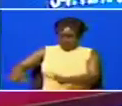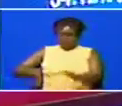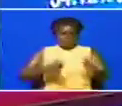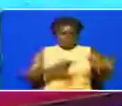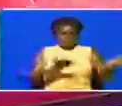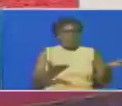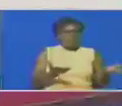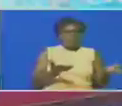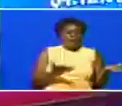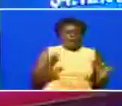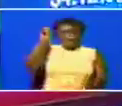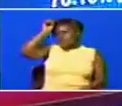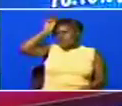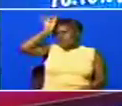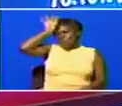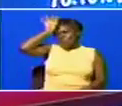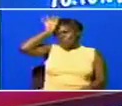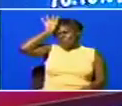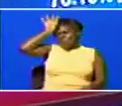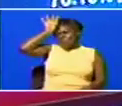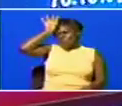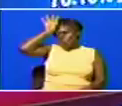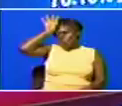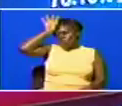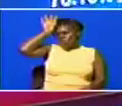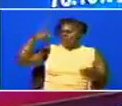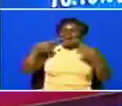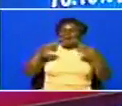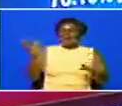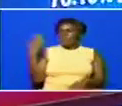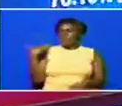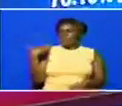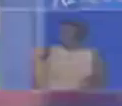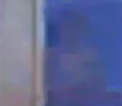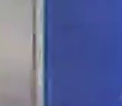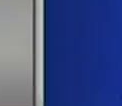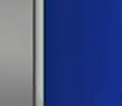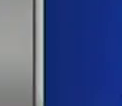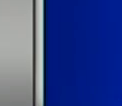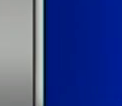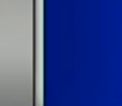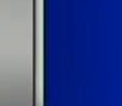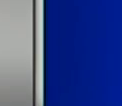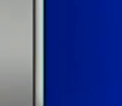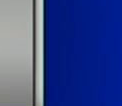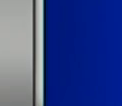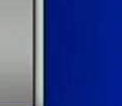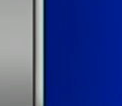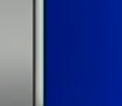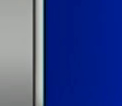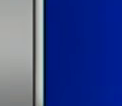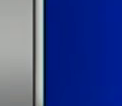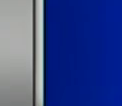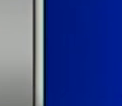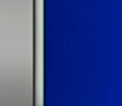katika kaunti ya Kiambu ambapo kulingana na matokeo ya awali inaonekana kuwa William Kabogo ambaye ni gavana wa sasa wa kaunti